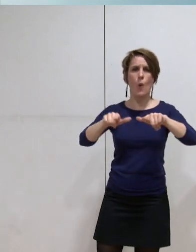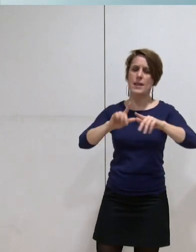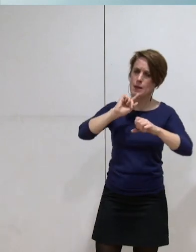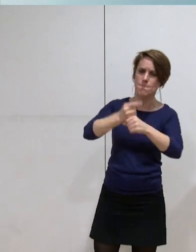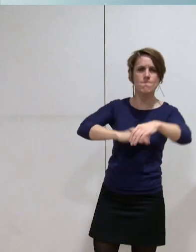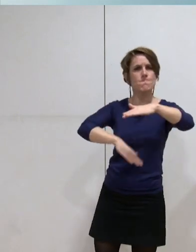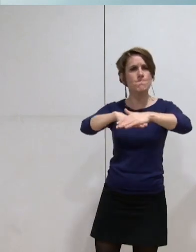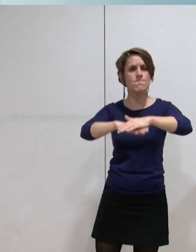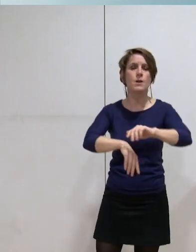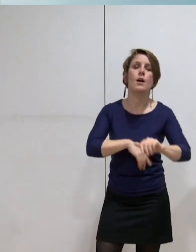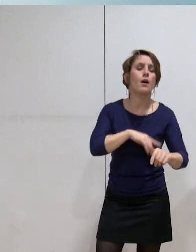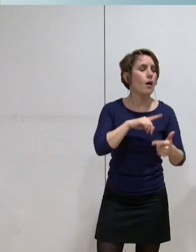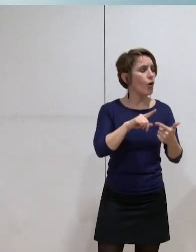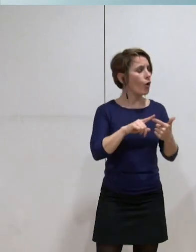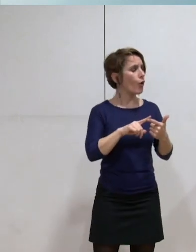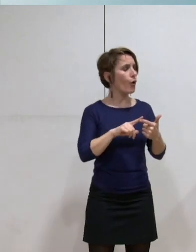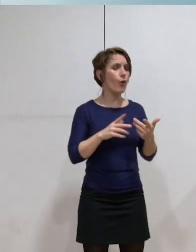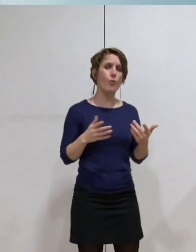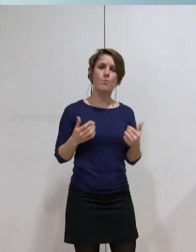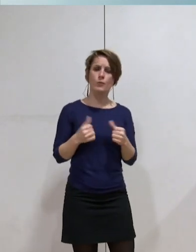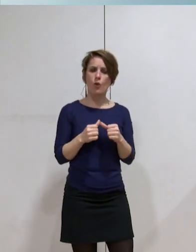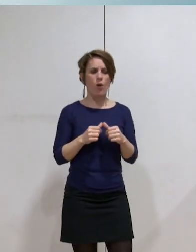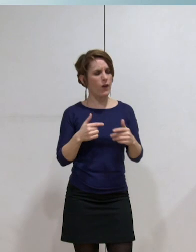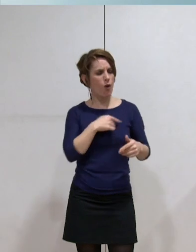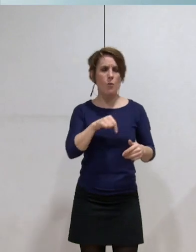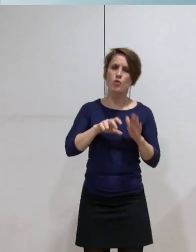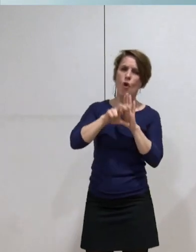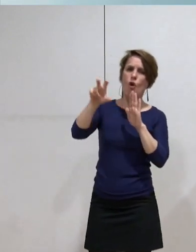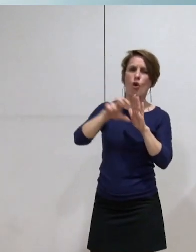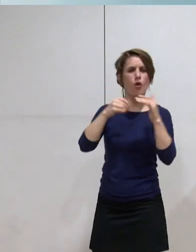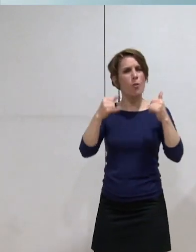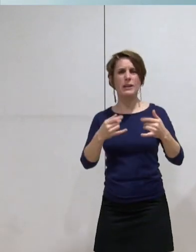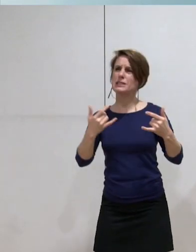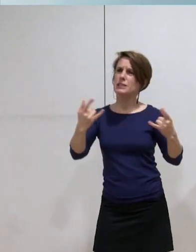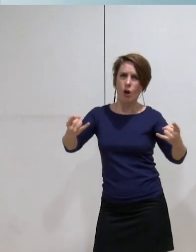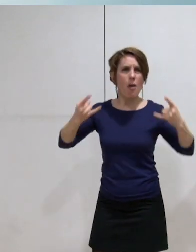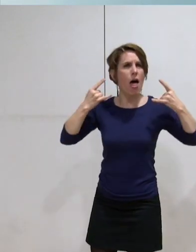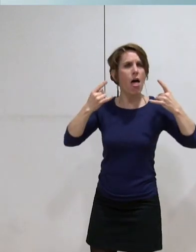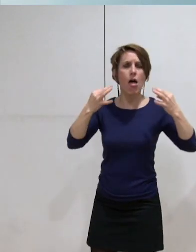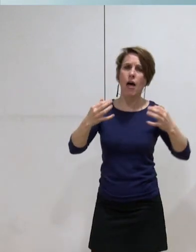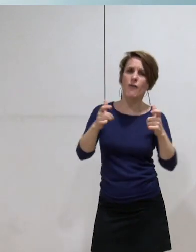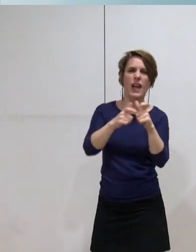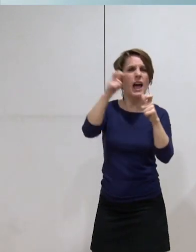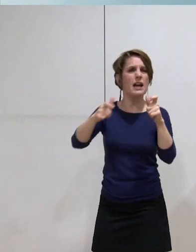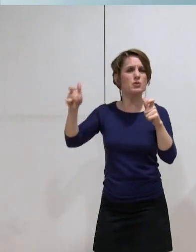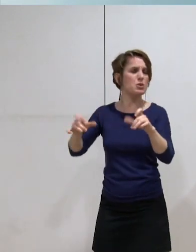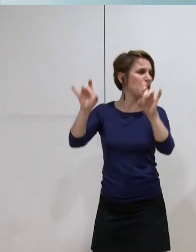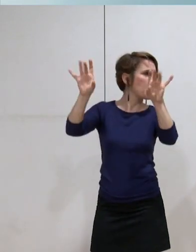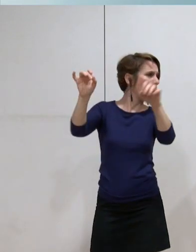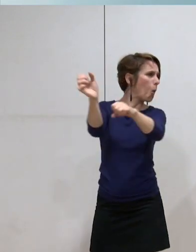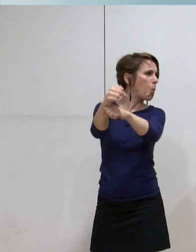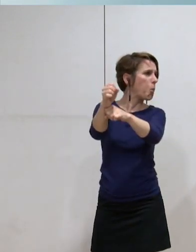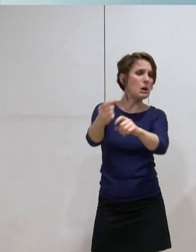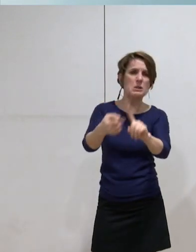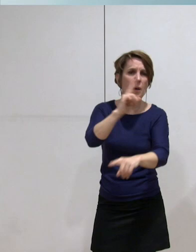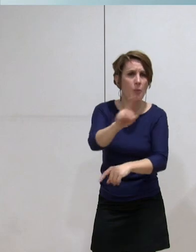expliquez qu'au fond le rayonnement de Grenoble c'est pas très important que son attractivité économique